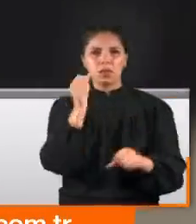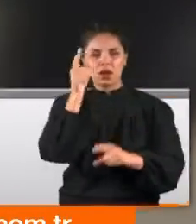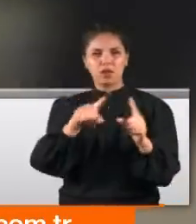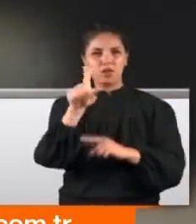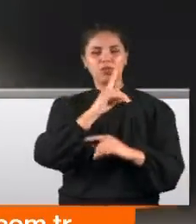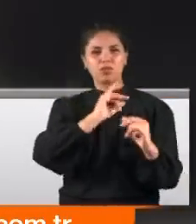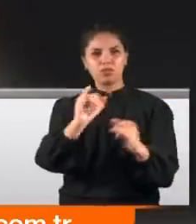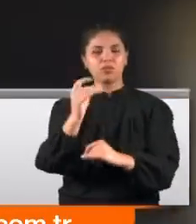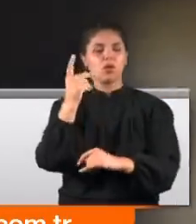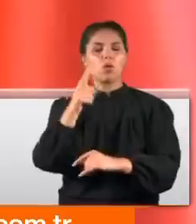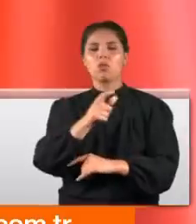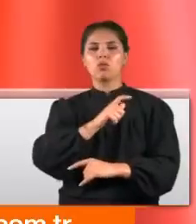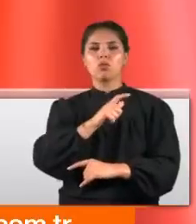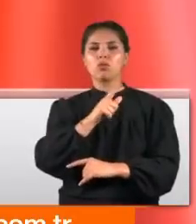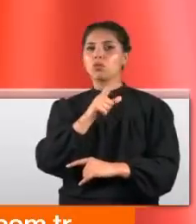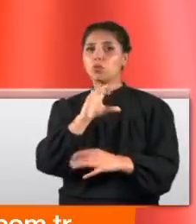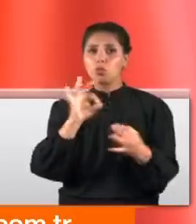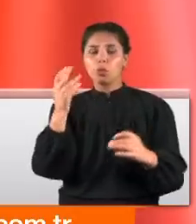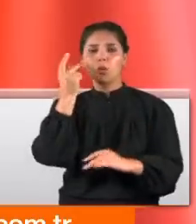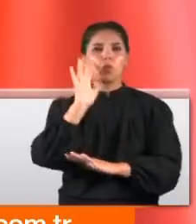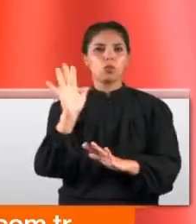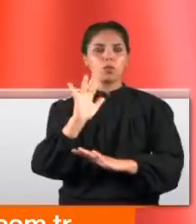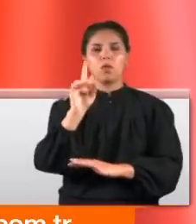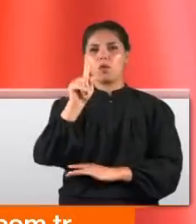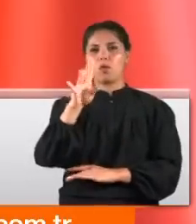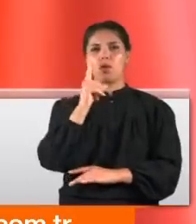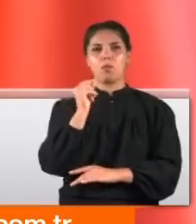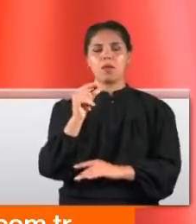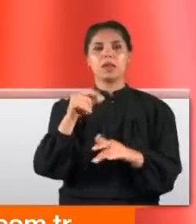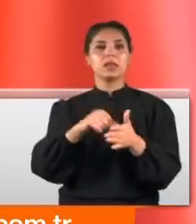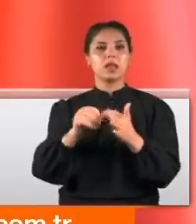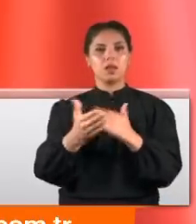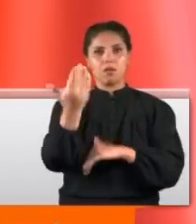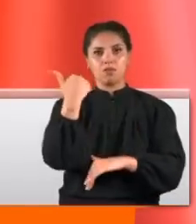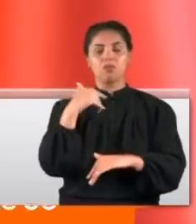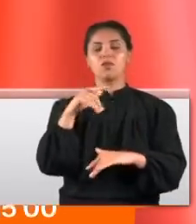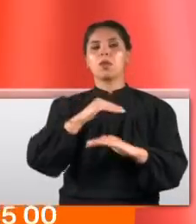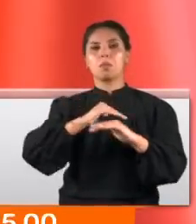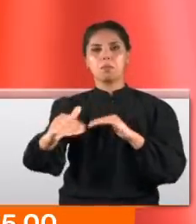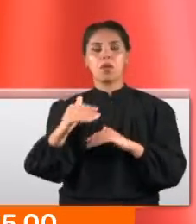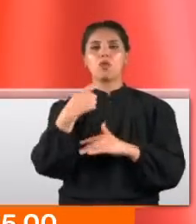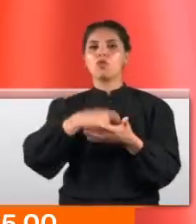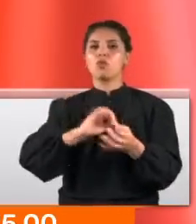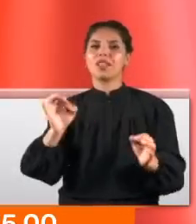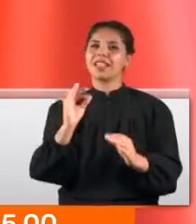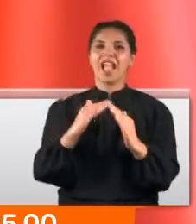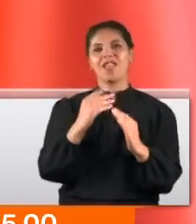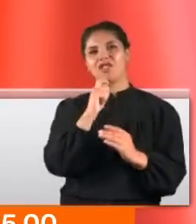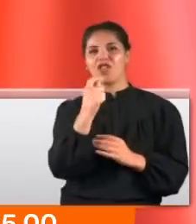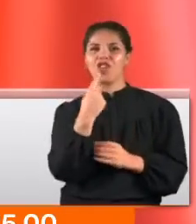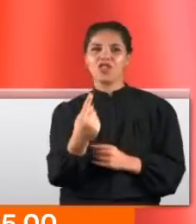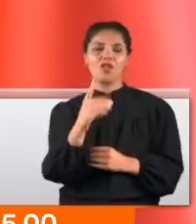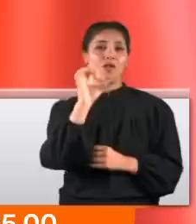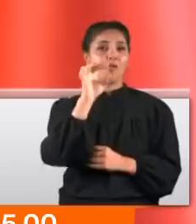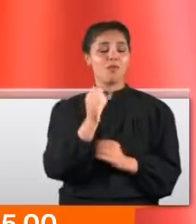yapılanları da unutmadı Erdoğan. 14 Mayıs öncesinde millete bedava ev vaat ediyorlardı.